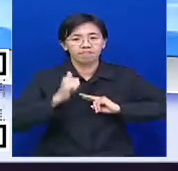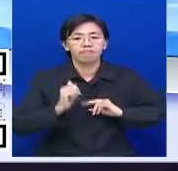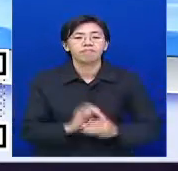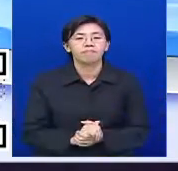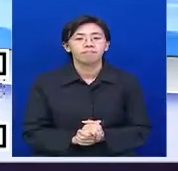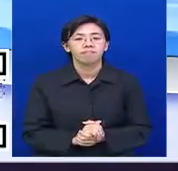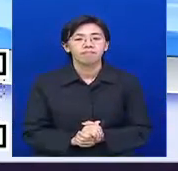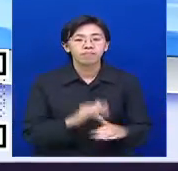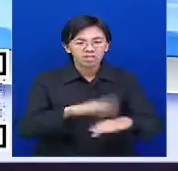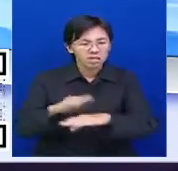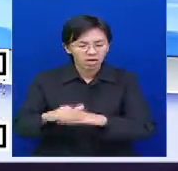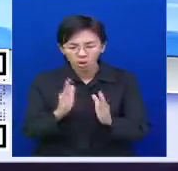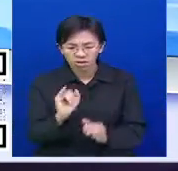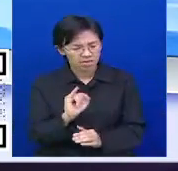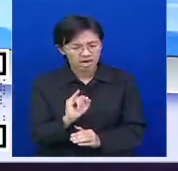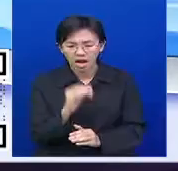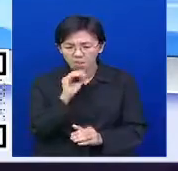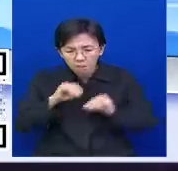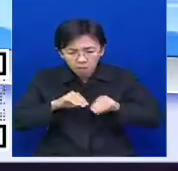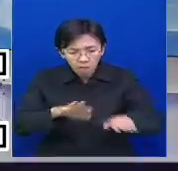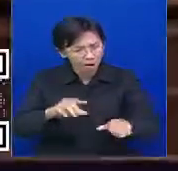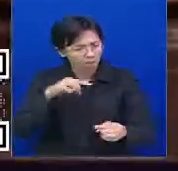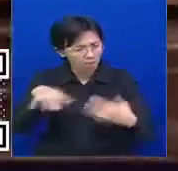ได้เตือนผู้ไม่หวังดีอย่าปิดเบือนข้อมูลค่ะ